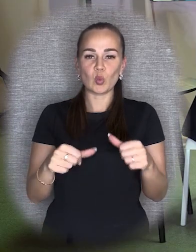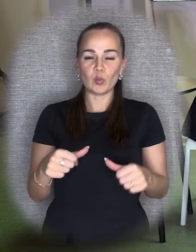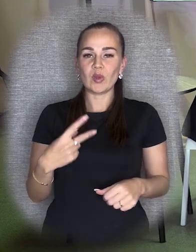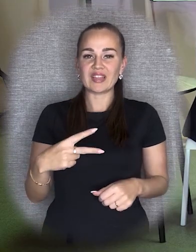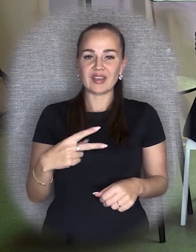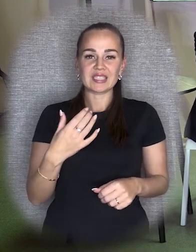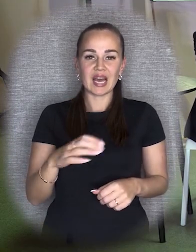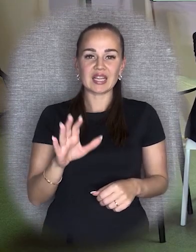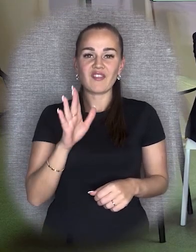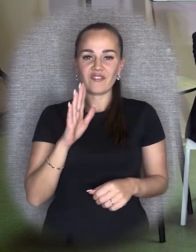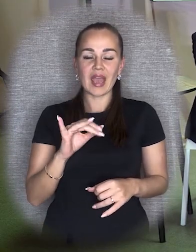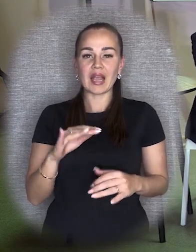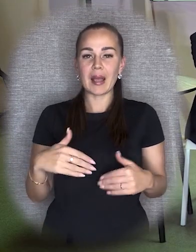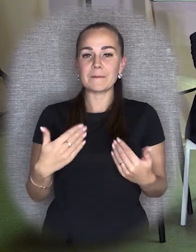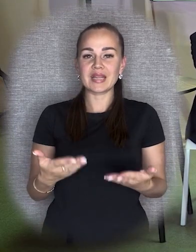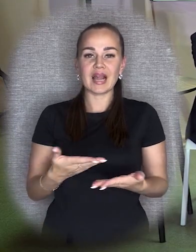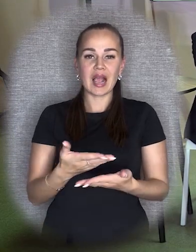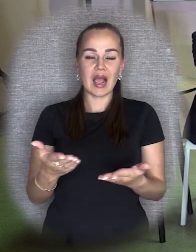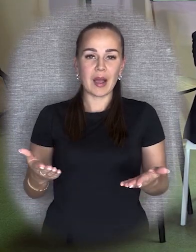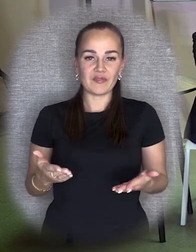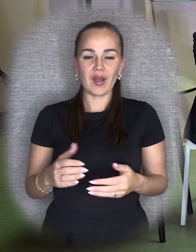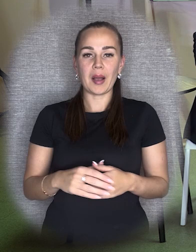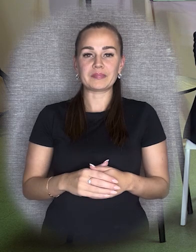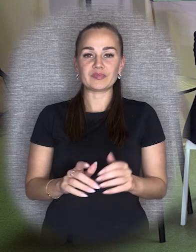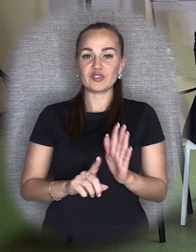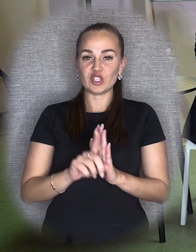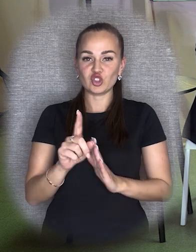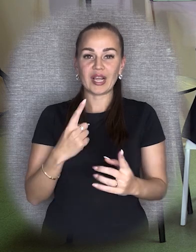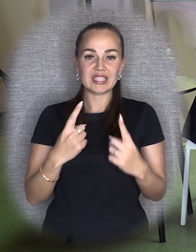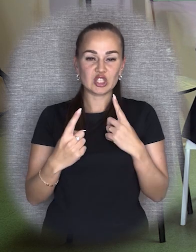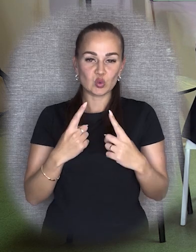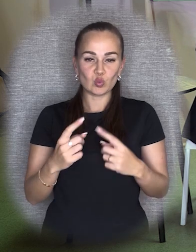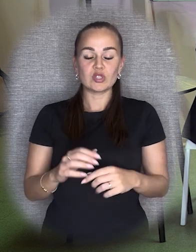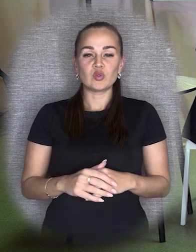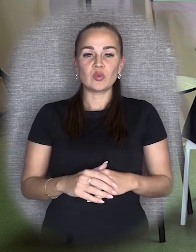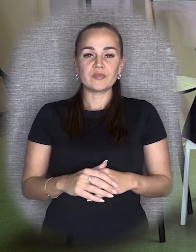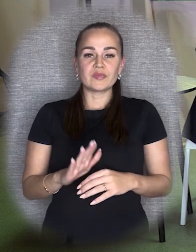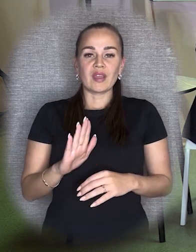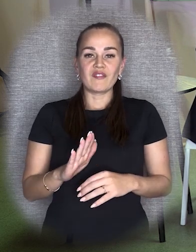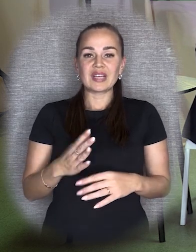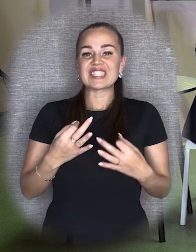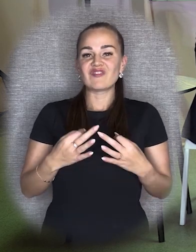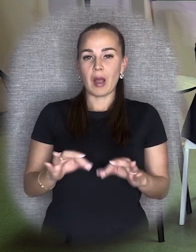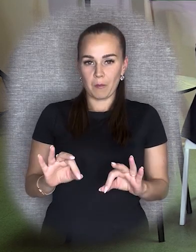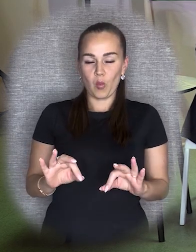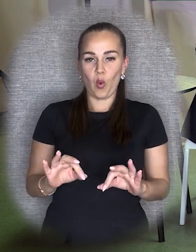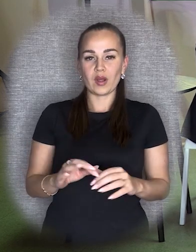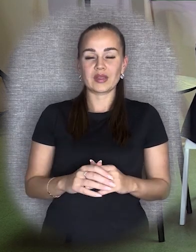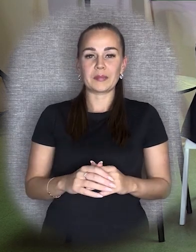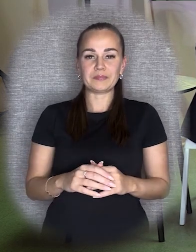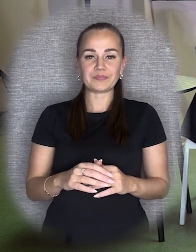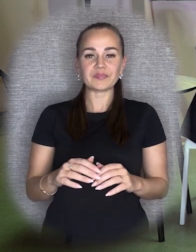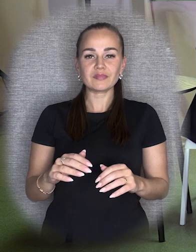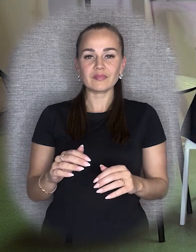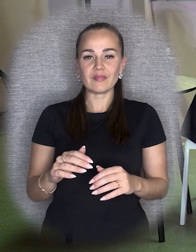И я предлагаю вам построить эту дискуссию в очень таком свободном, дружеском